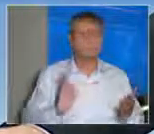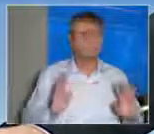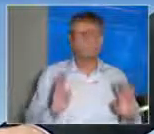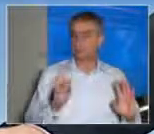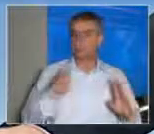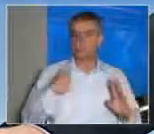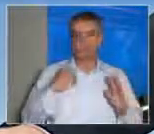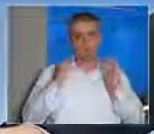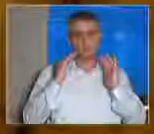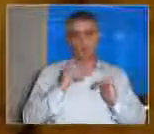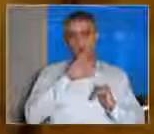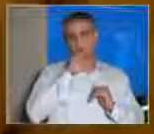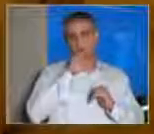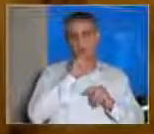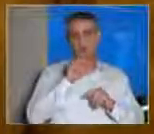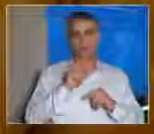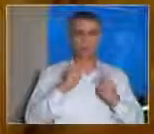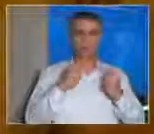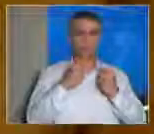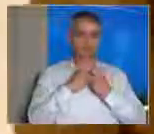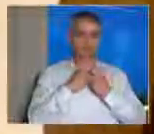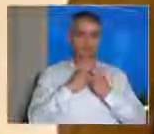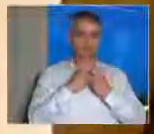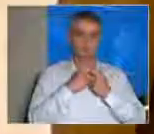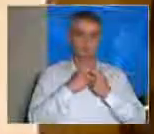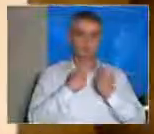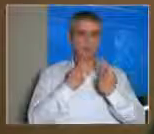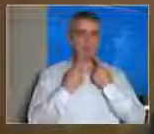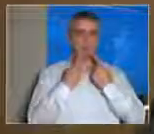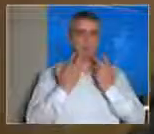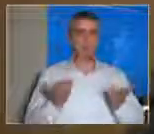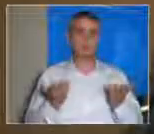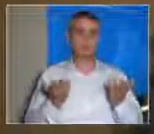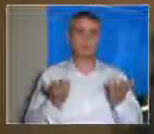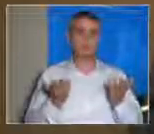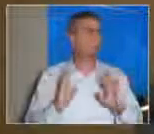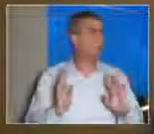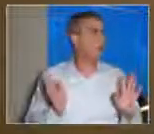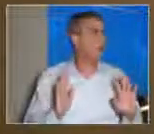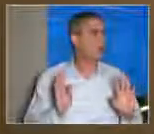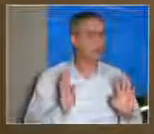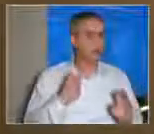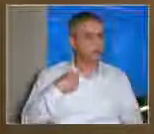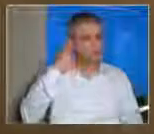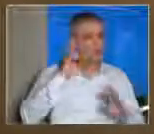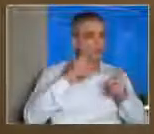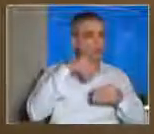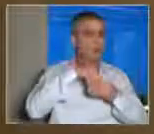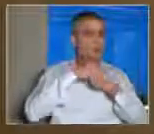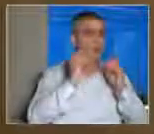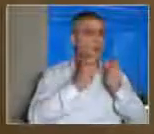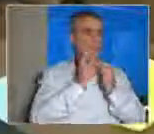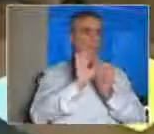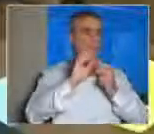אני ככה פחות רוצה להיכנס לסוגיות שקשורות למסע ומתן. לא, אני רוצה לדעת מה קורה אצלך בבית,